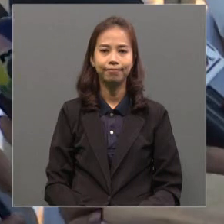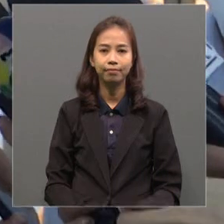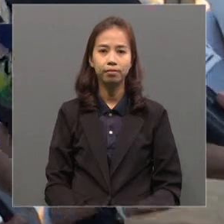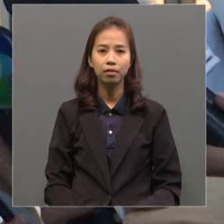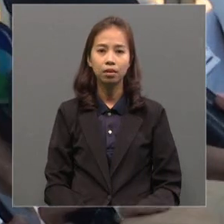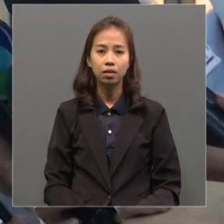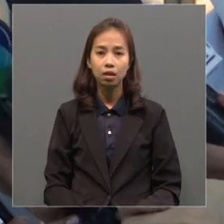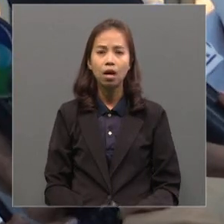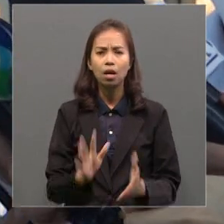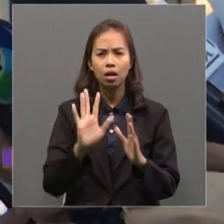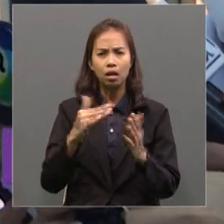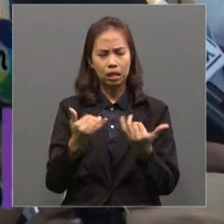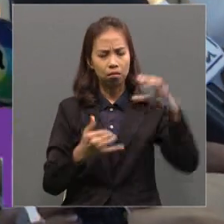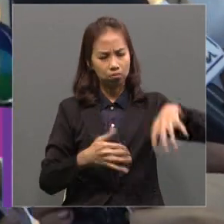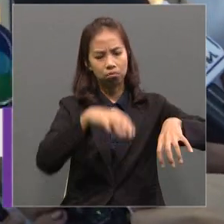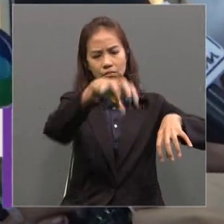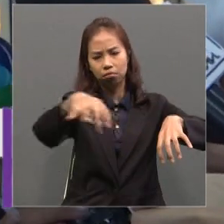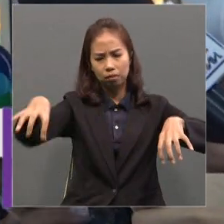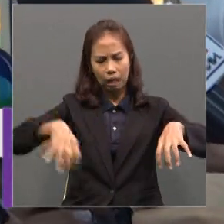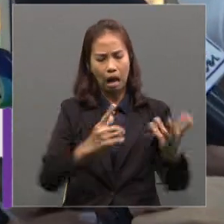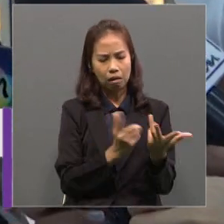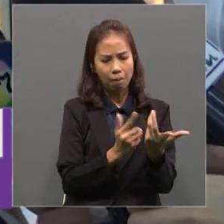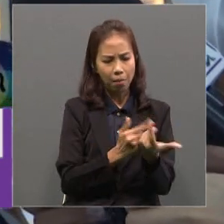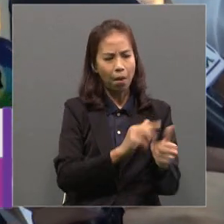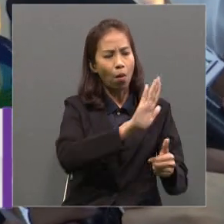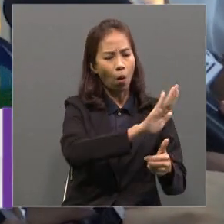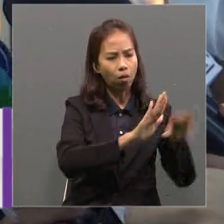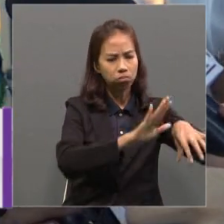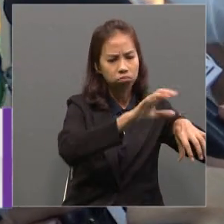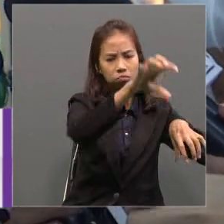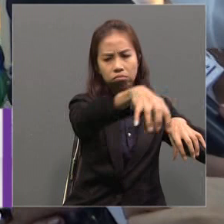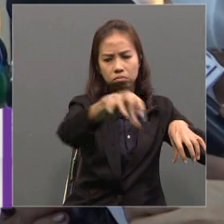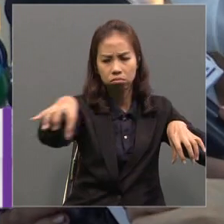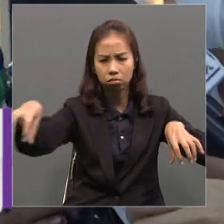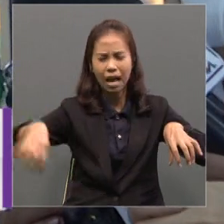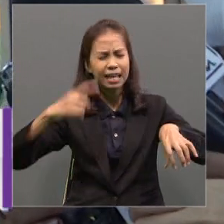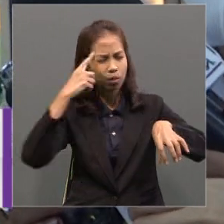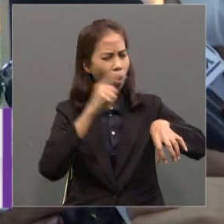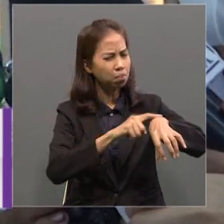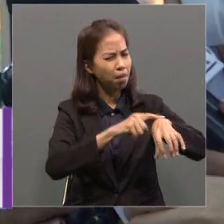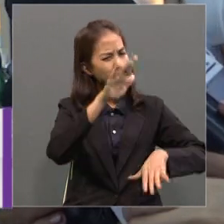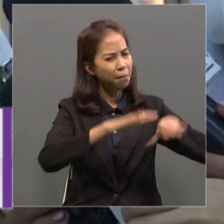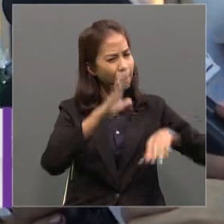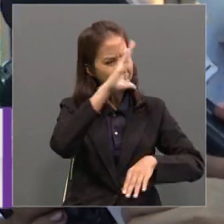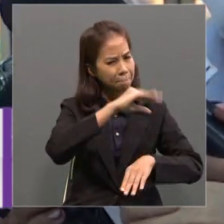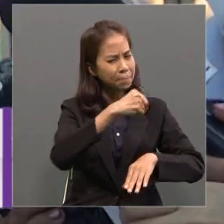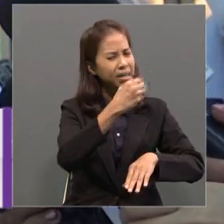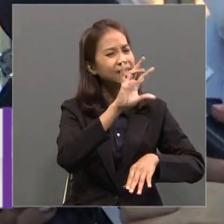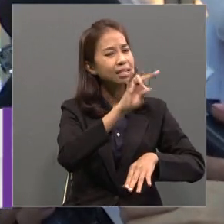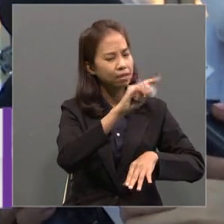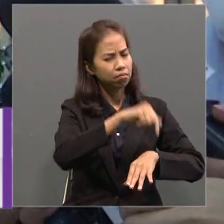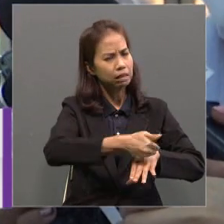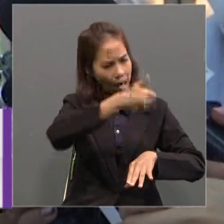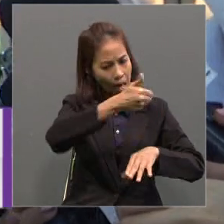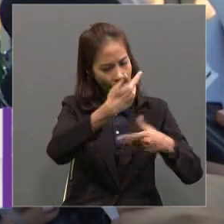นับคะแนนในหน่วยผมว่าไม่เกินทุ่มนึงอะแต่จะส่งคะแนนมาที่กทม.เนี่ยกว่าจะรวบรวมมาที่เขตต้องดูรายละเอียดเอกสารว่าทำถู